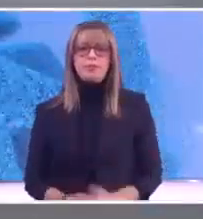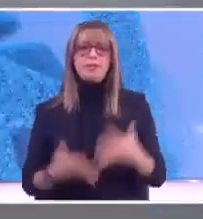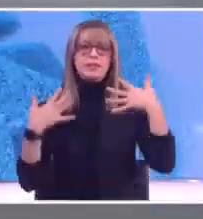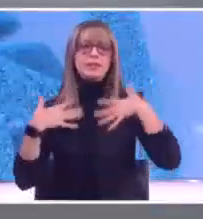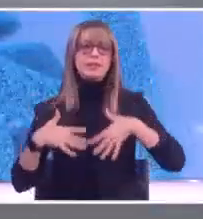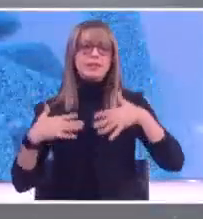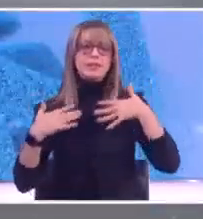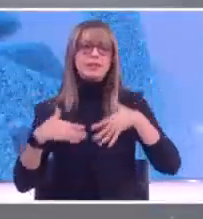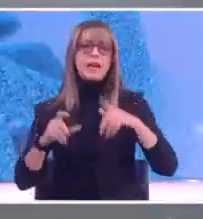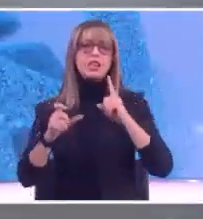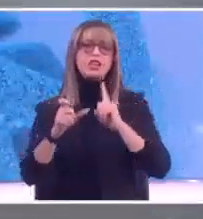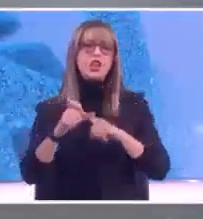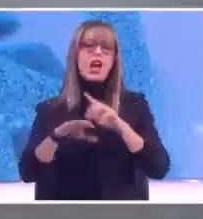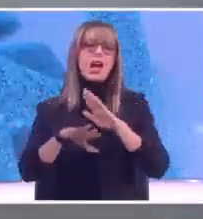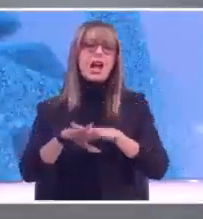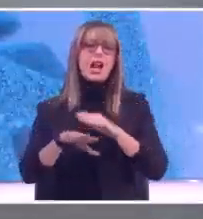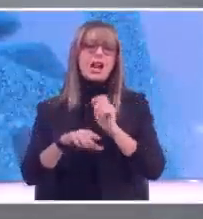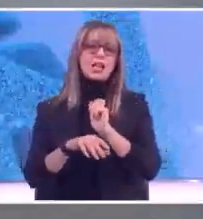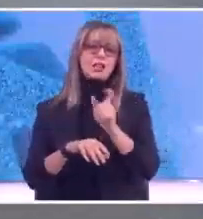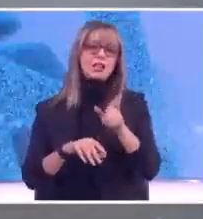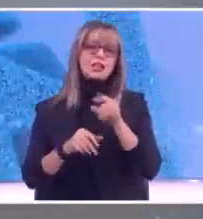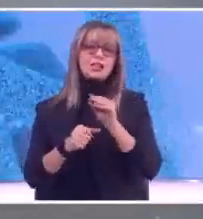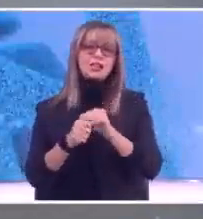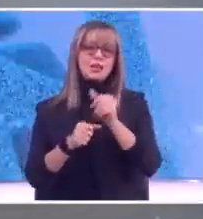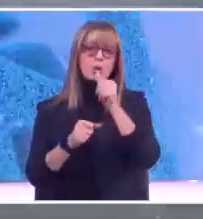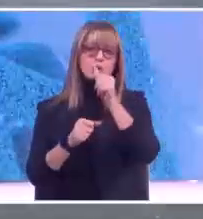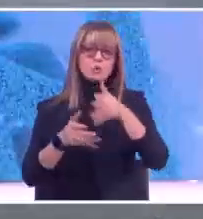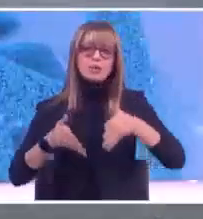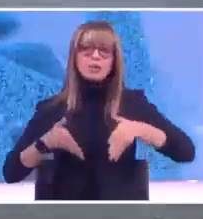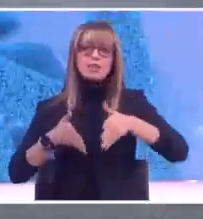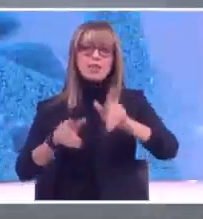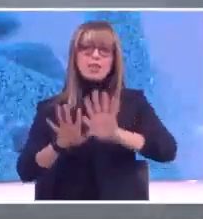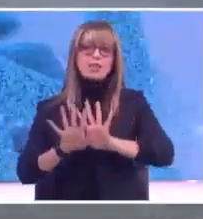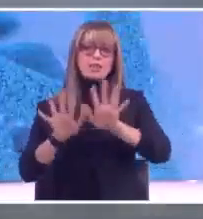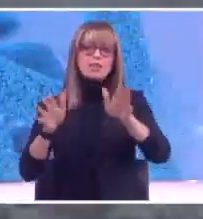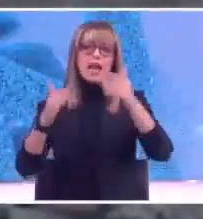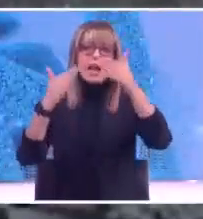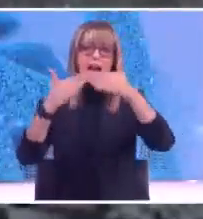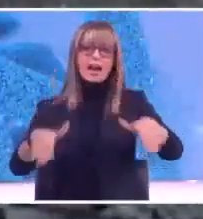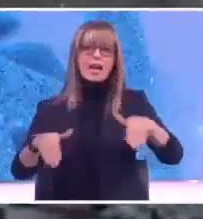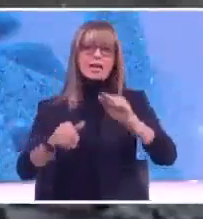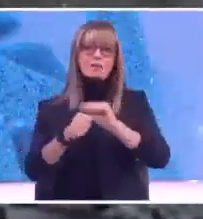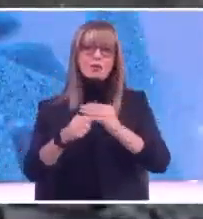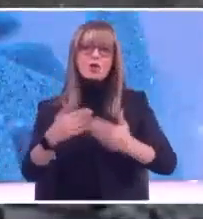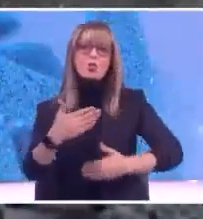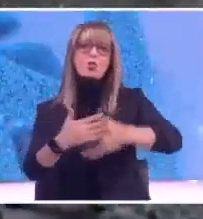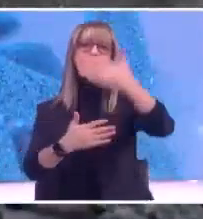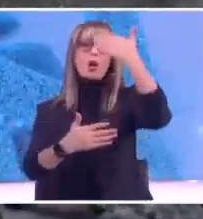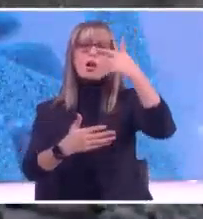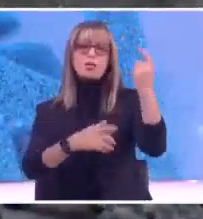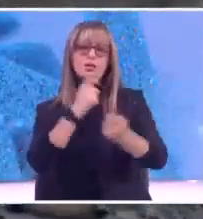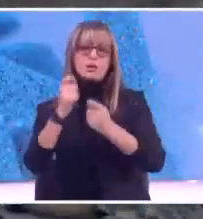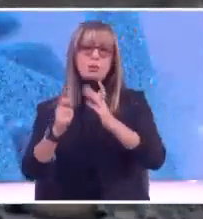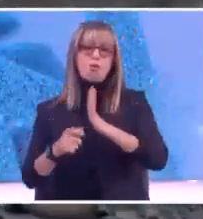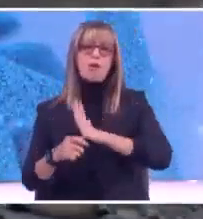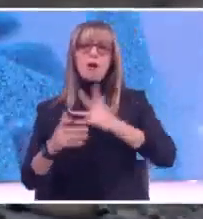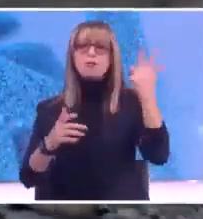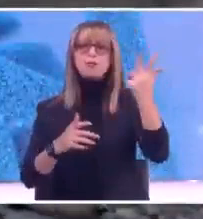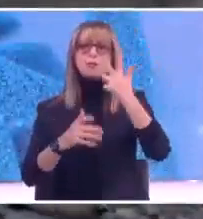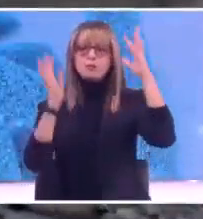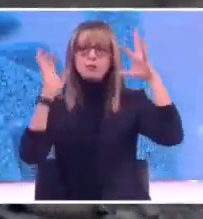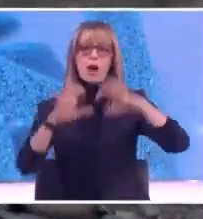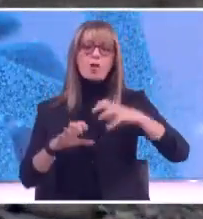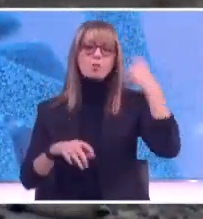Rize'nin Çayeli ilçesindeki Şairler Deresi'nde taşkınların önlenmesi amacıyla istinat duvarı çalışması vardı. Şiddetli yağışın etkili